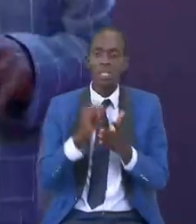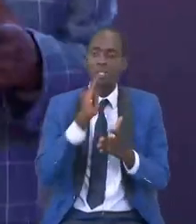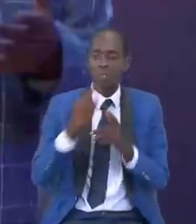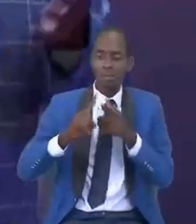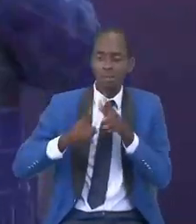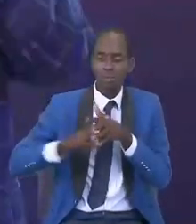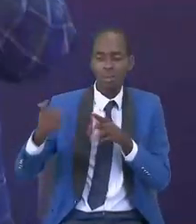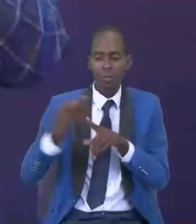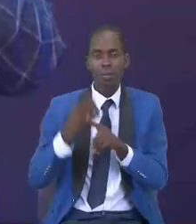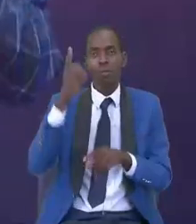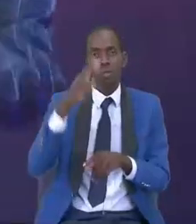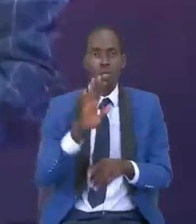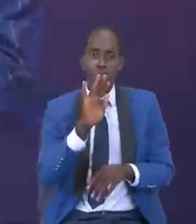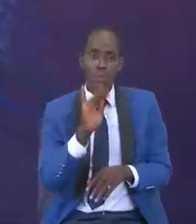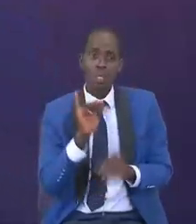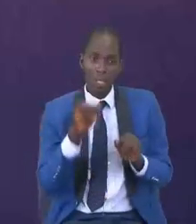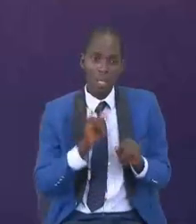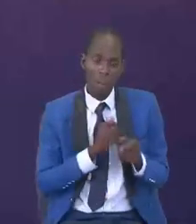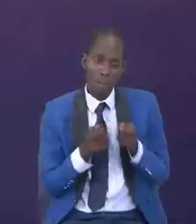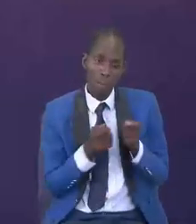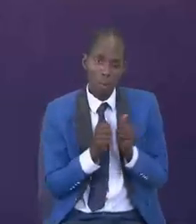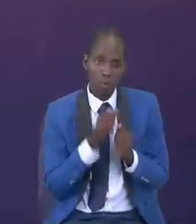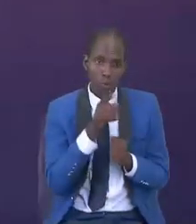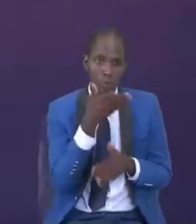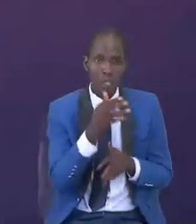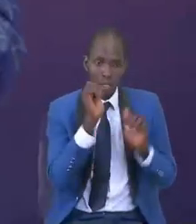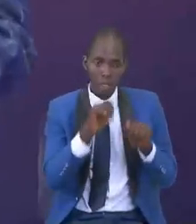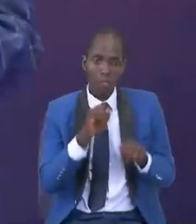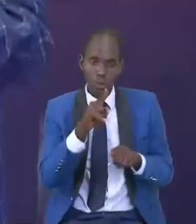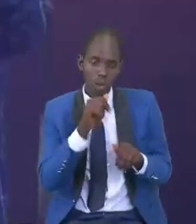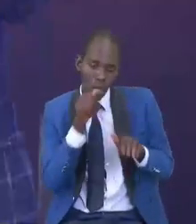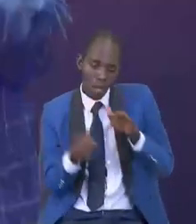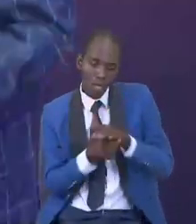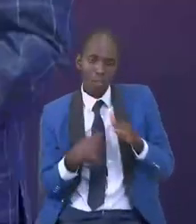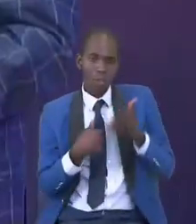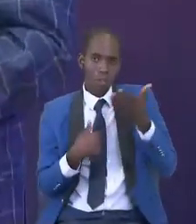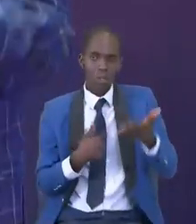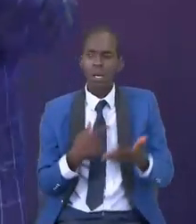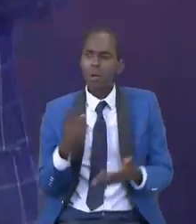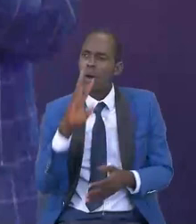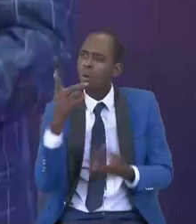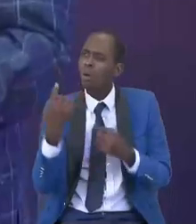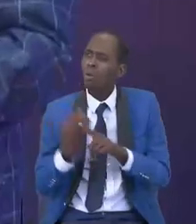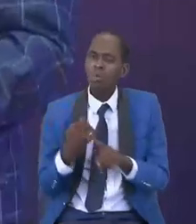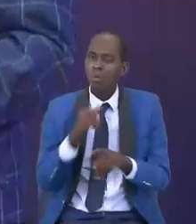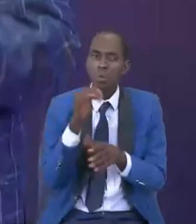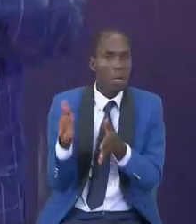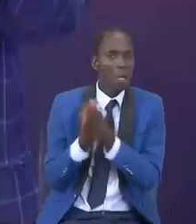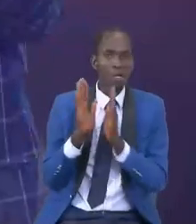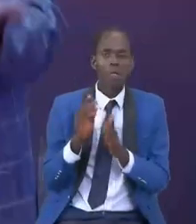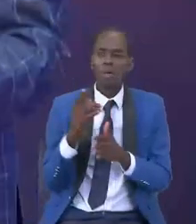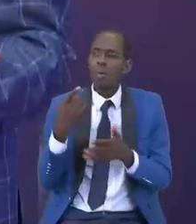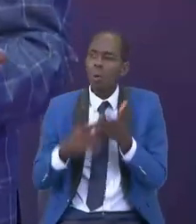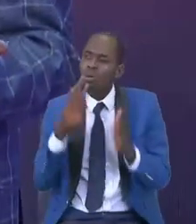Seigneur. Et tu dis, ah, est-ce que je peux vraiment avoir un logement chez vous là-bas? Est-ce que vous pouvez me cacher là-bas? Et est-ce que tu ne demandes pas d'où tu